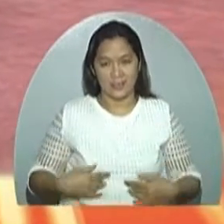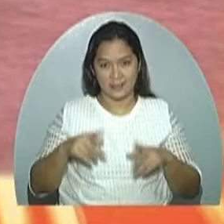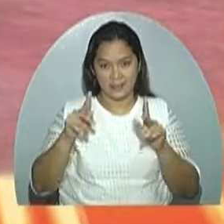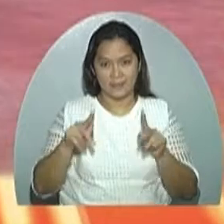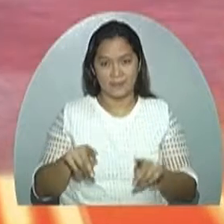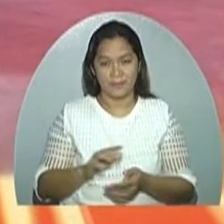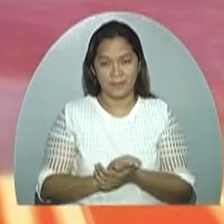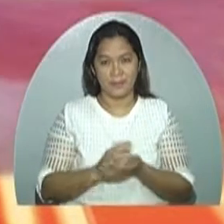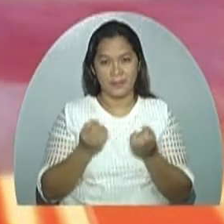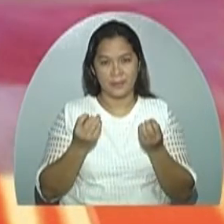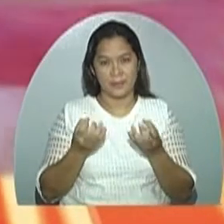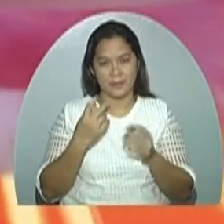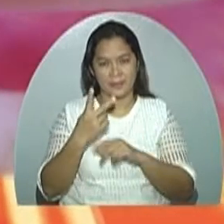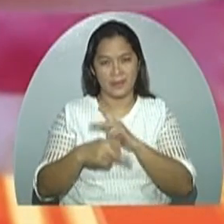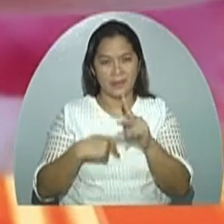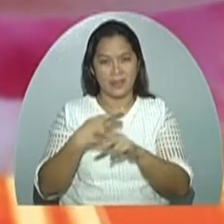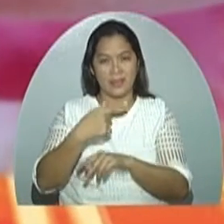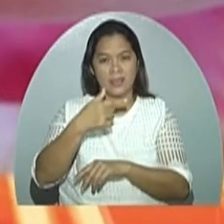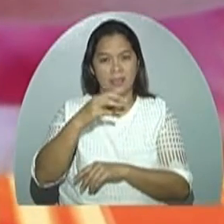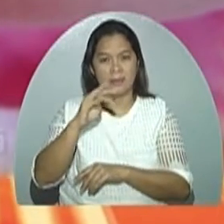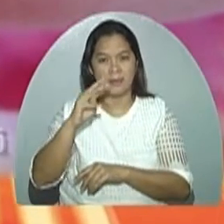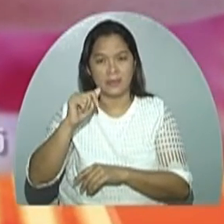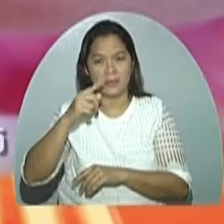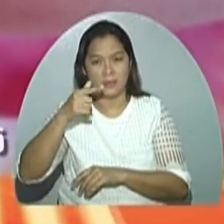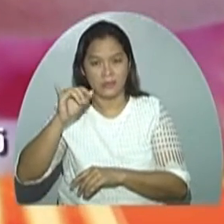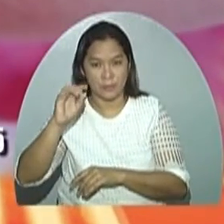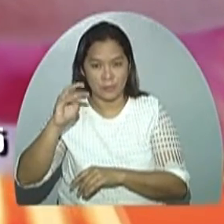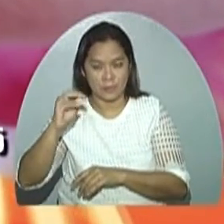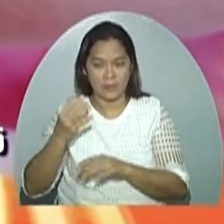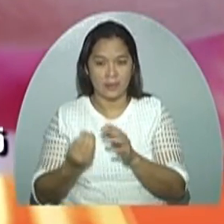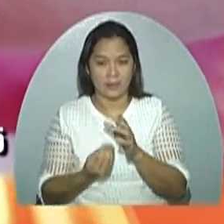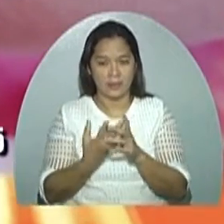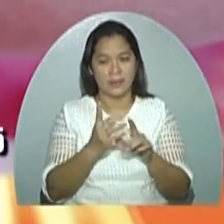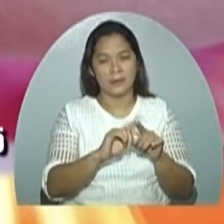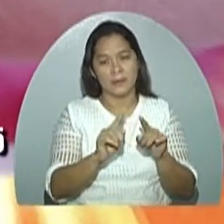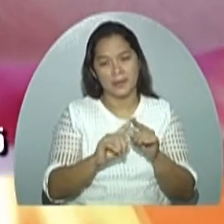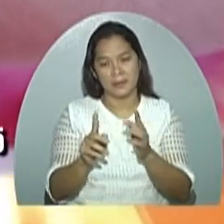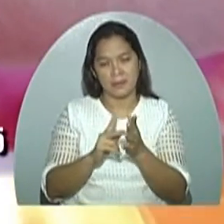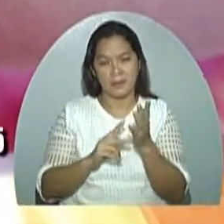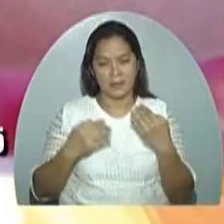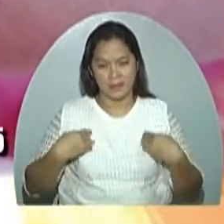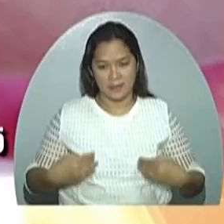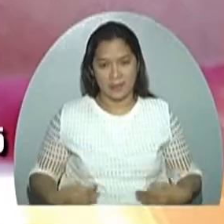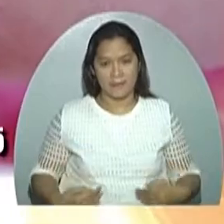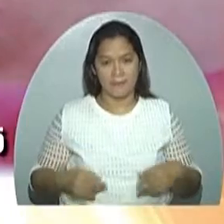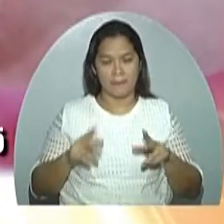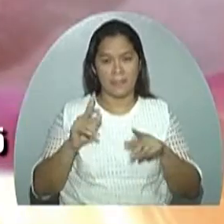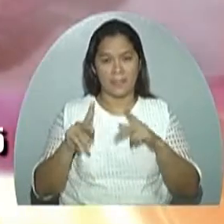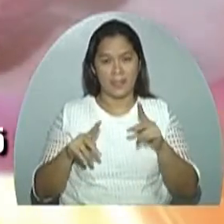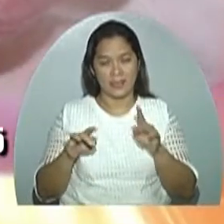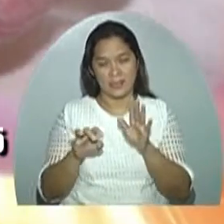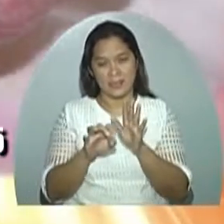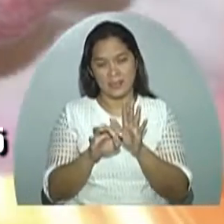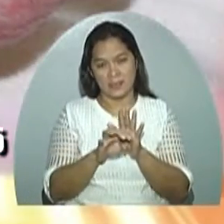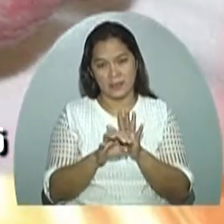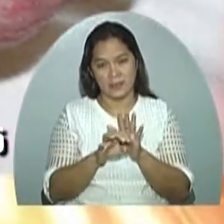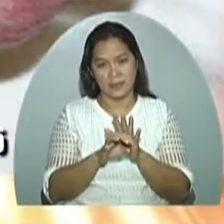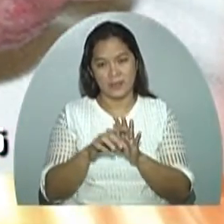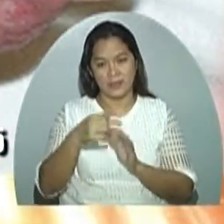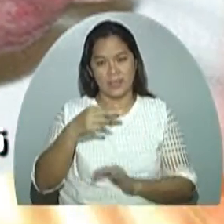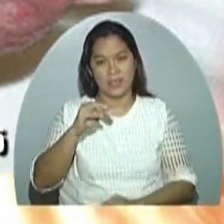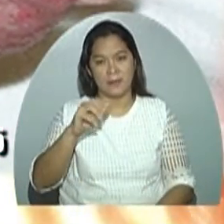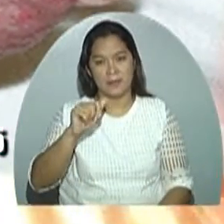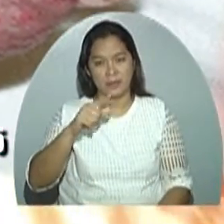tao. Maraming uri ng hemangioma na maaaring tumubo sa iba't ibang bahagi ng katawan ng tao, katulad